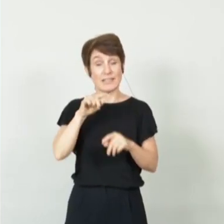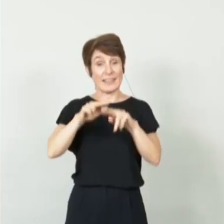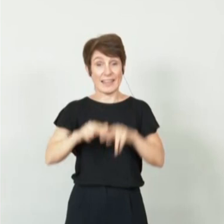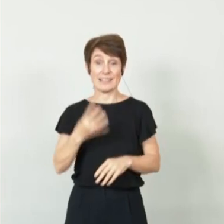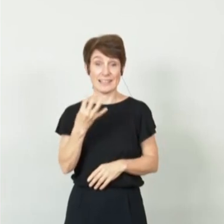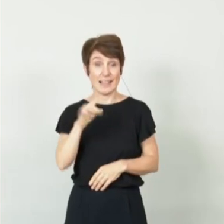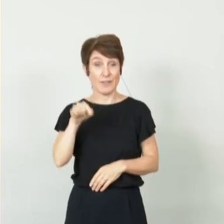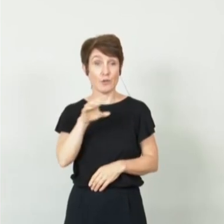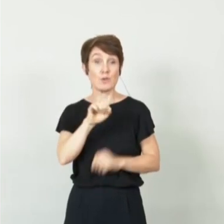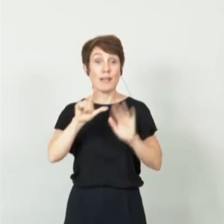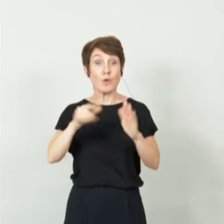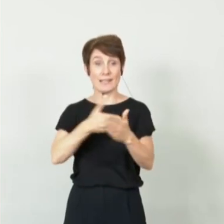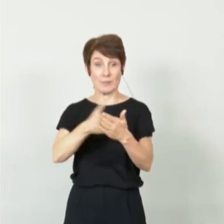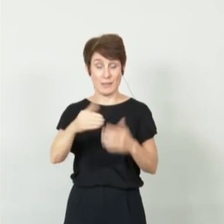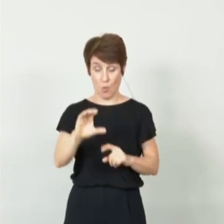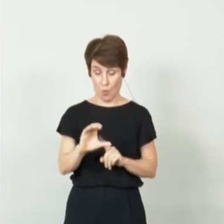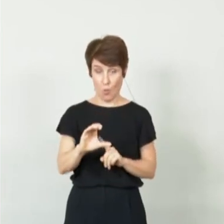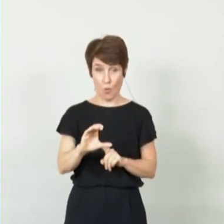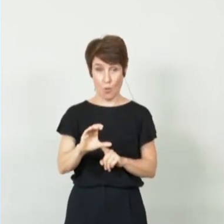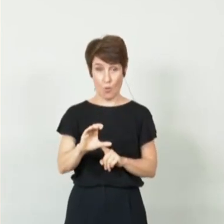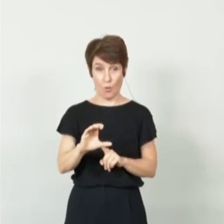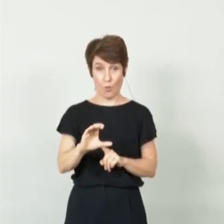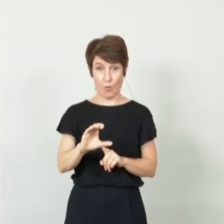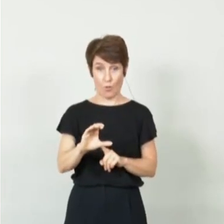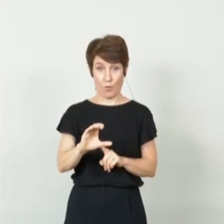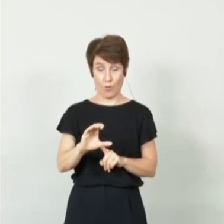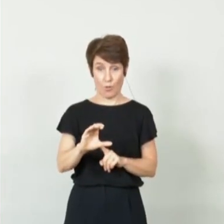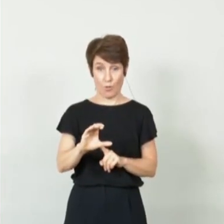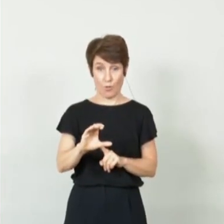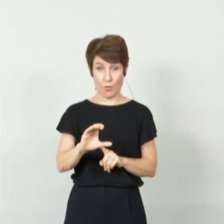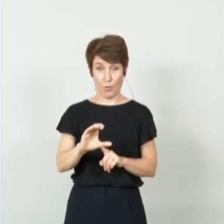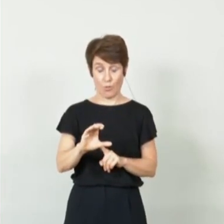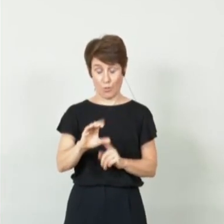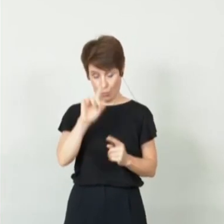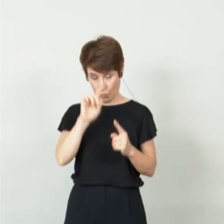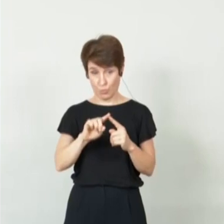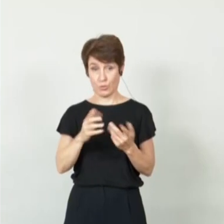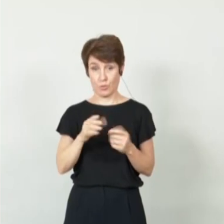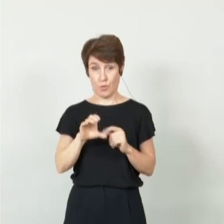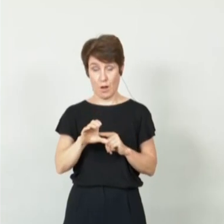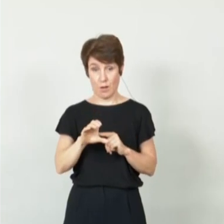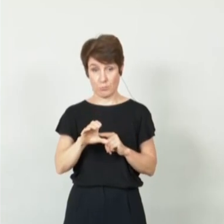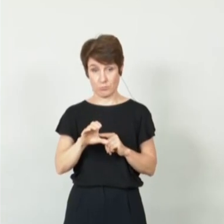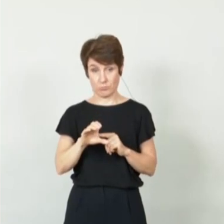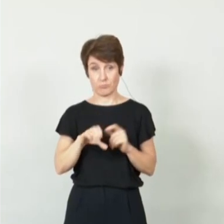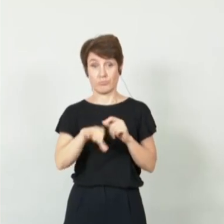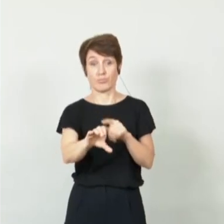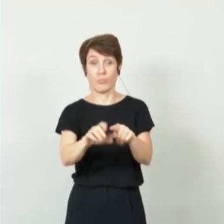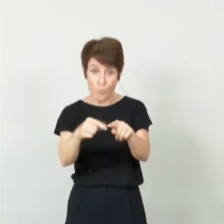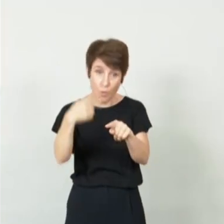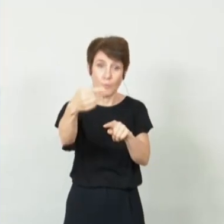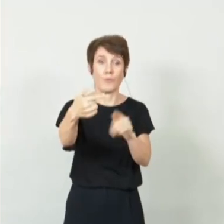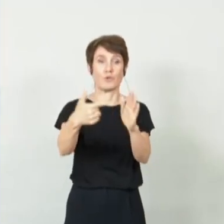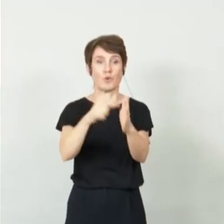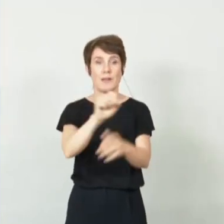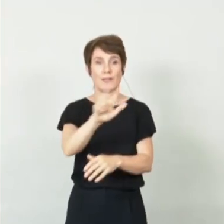pour être précis qui alimenteront donc les nos éléments de 2023 donc ça c'est